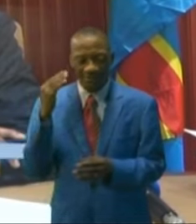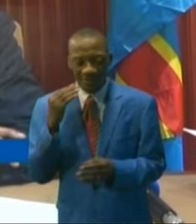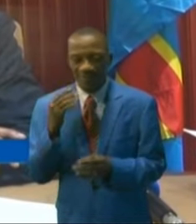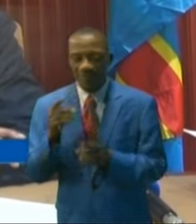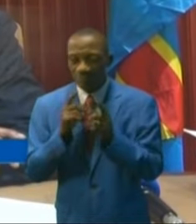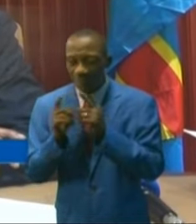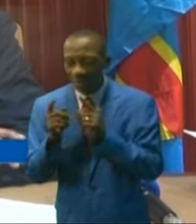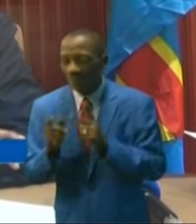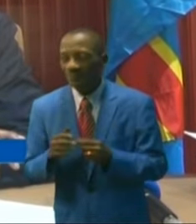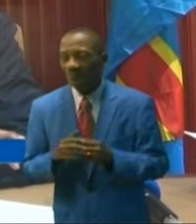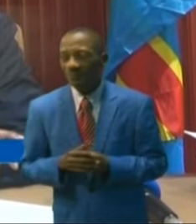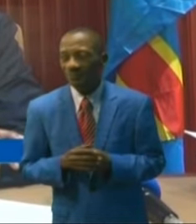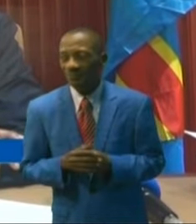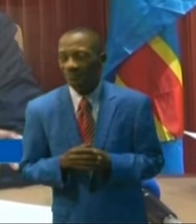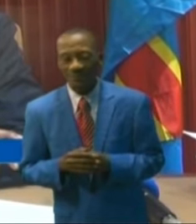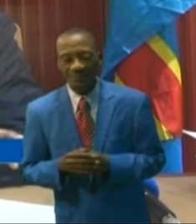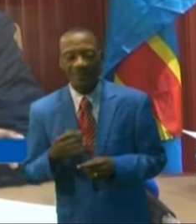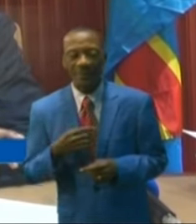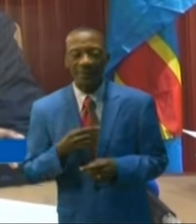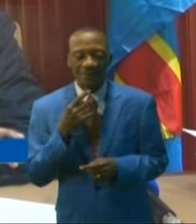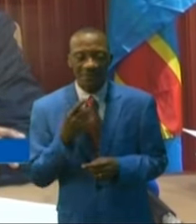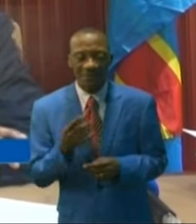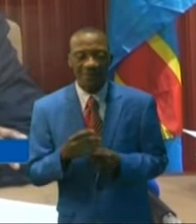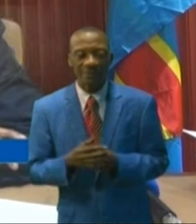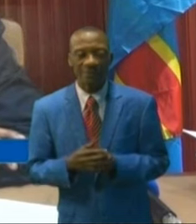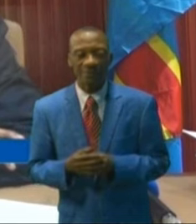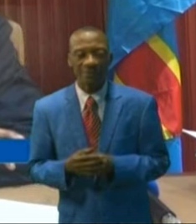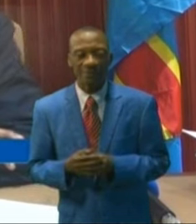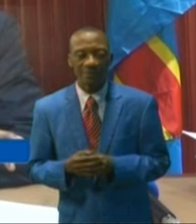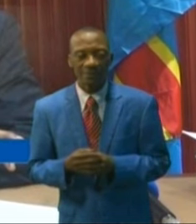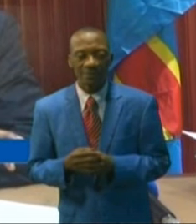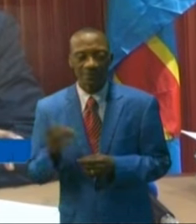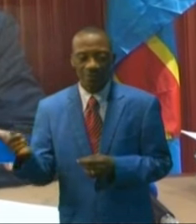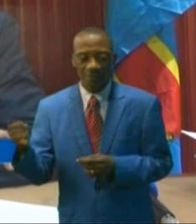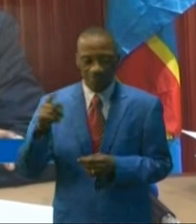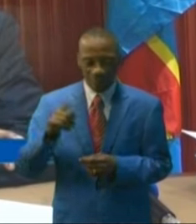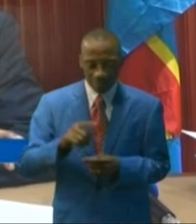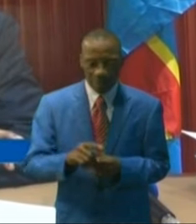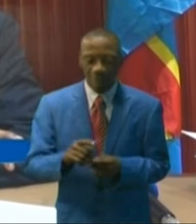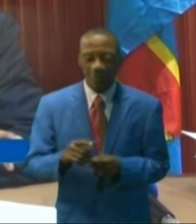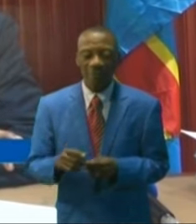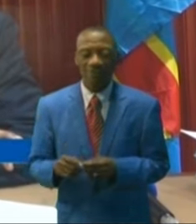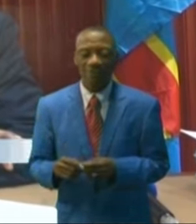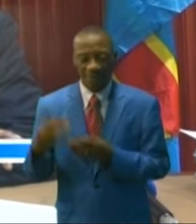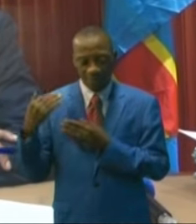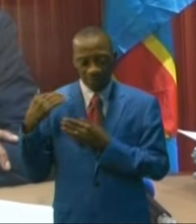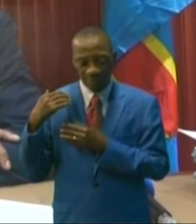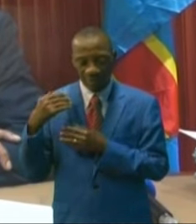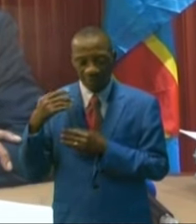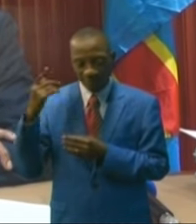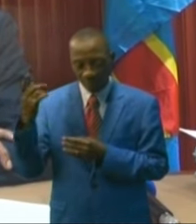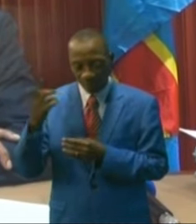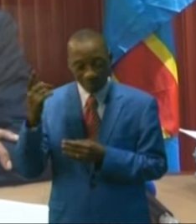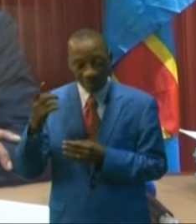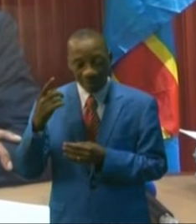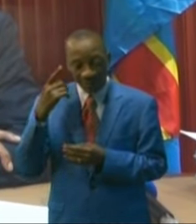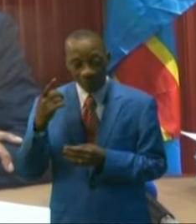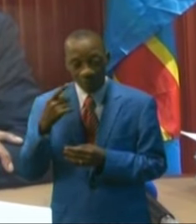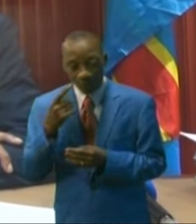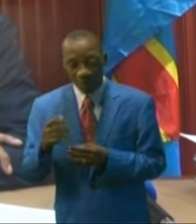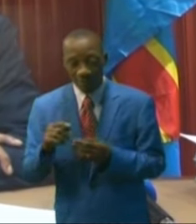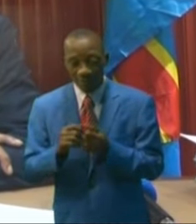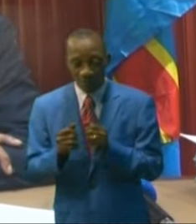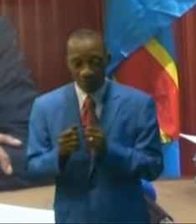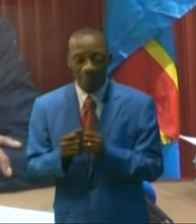France figure parmi les 5 membres permanents du Conseil de sécurité. Donc la France